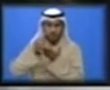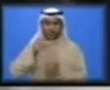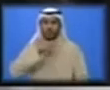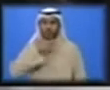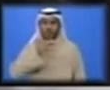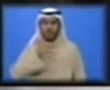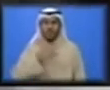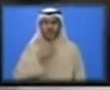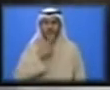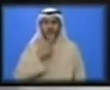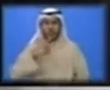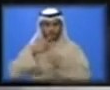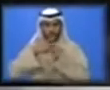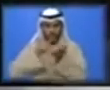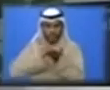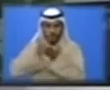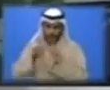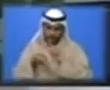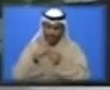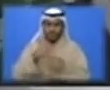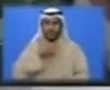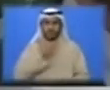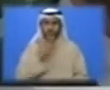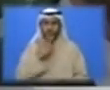تحديث أسطول الكويتية. إن